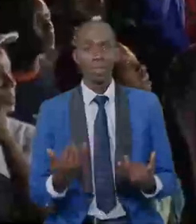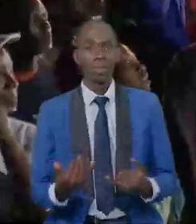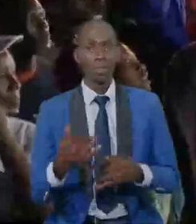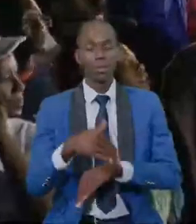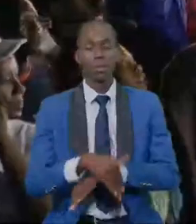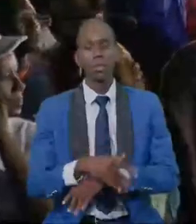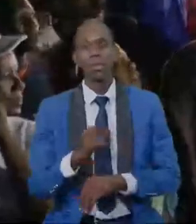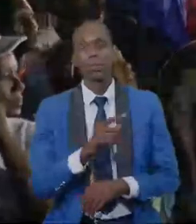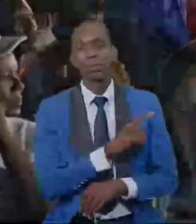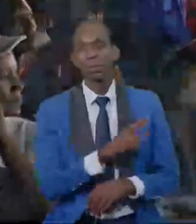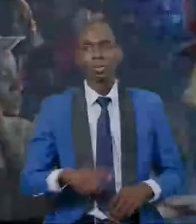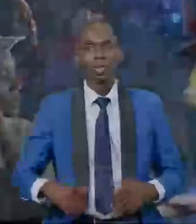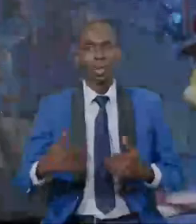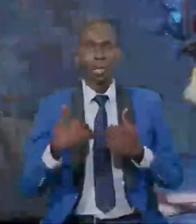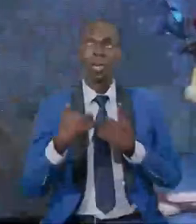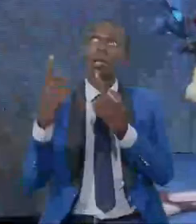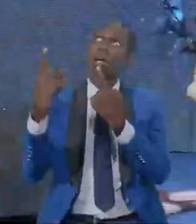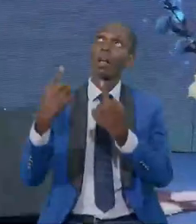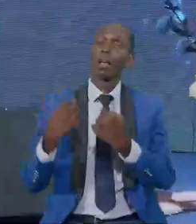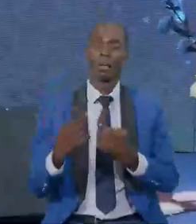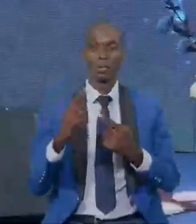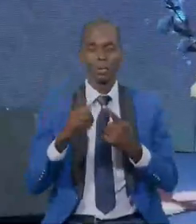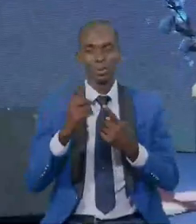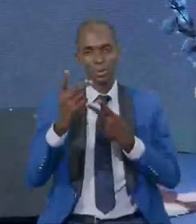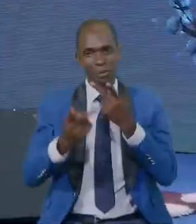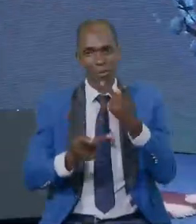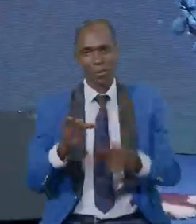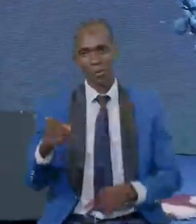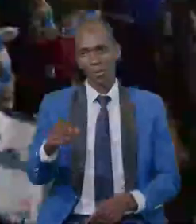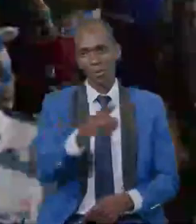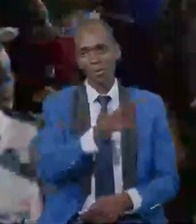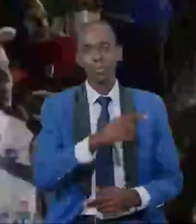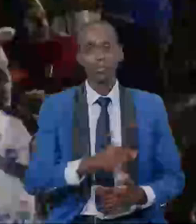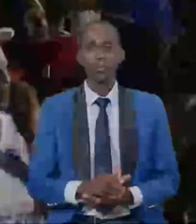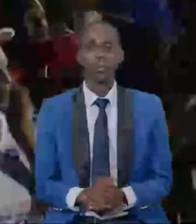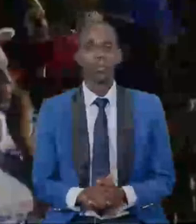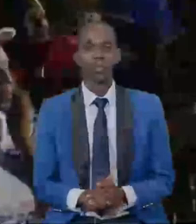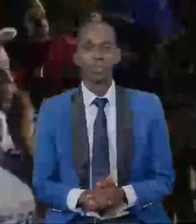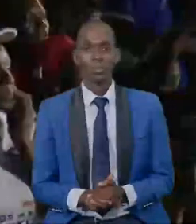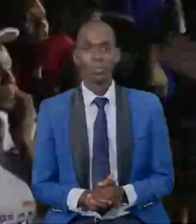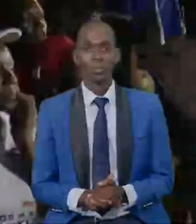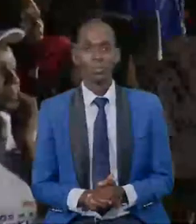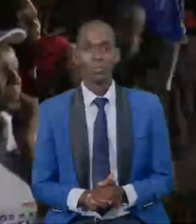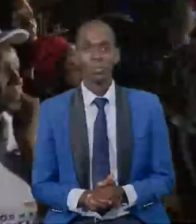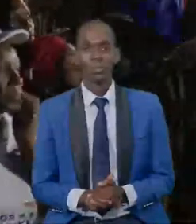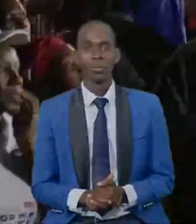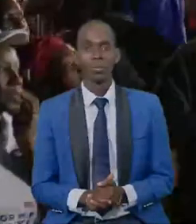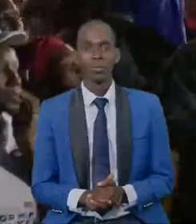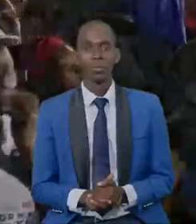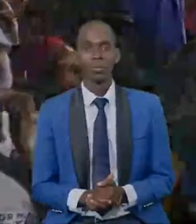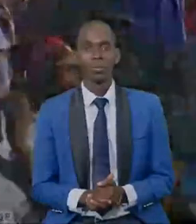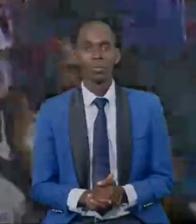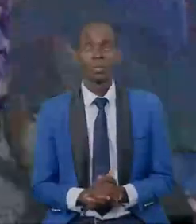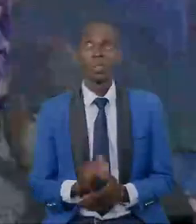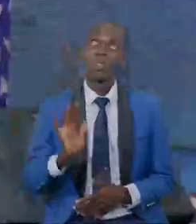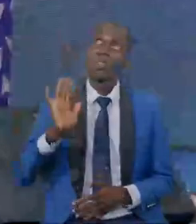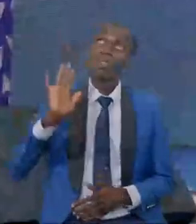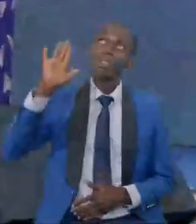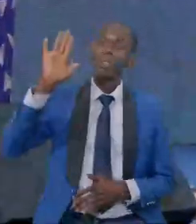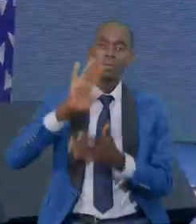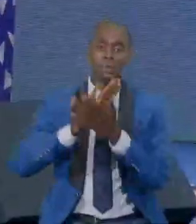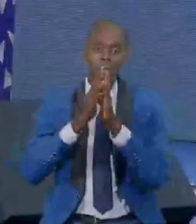The Lord has come to visit you. Ce soir, le Seigneur est venu vous visiter. His peace will